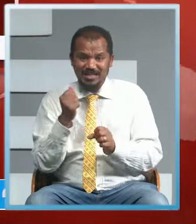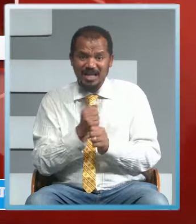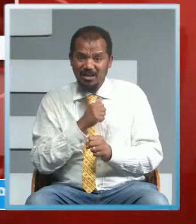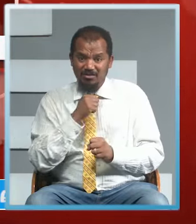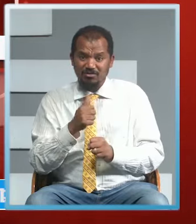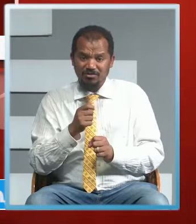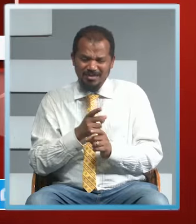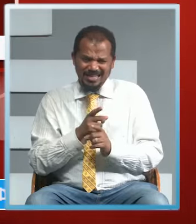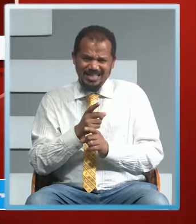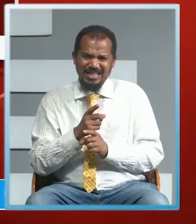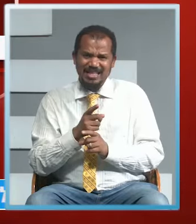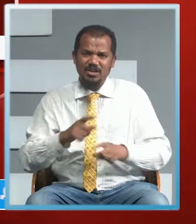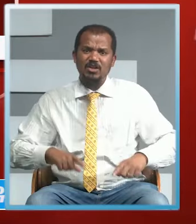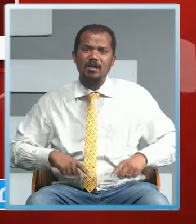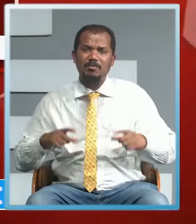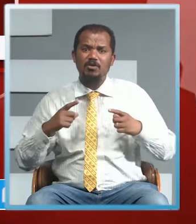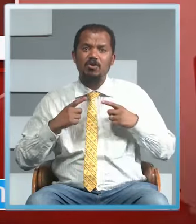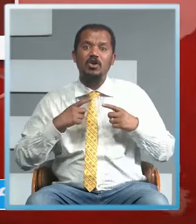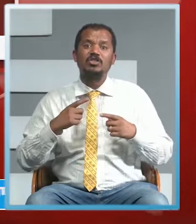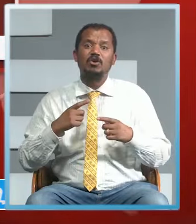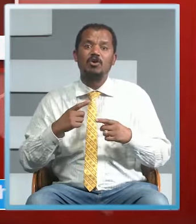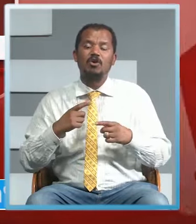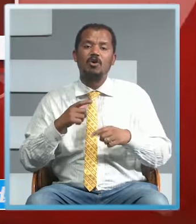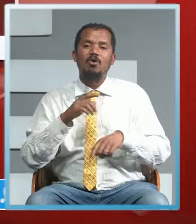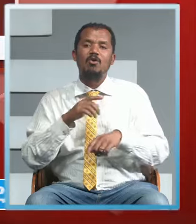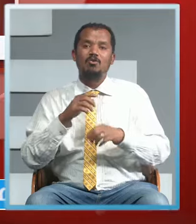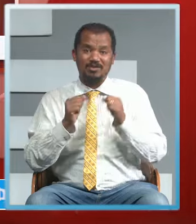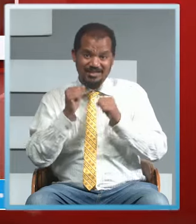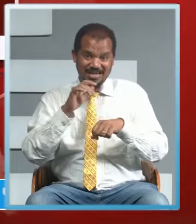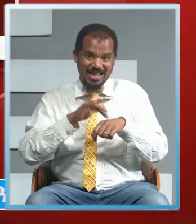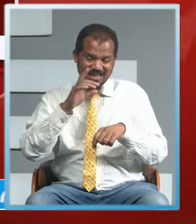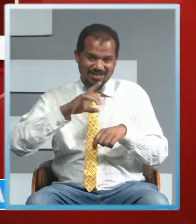አስካልዘረጉ በቀጥታ በሚኖራቸው ውጤት ላይ ከፍተኛ የሆነ